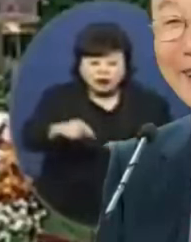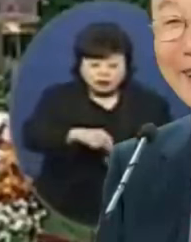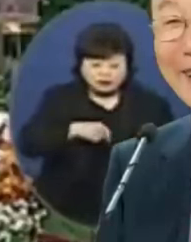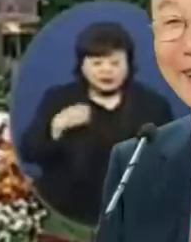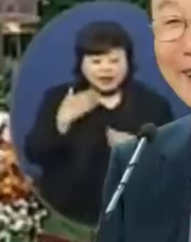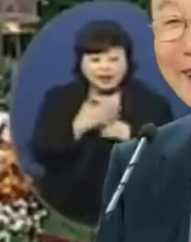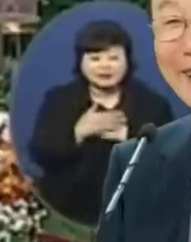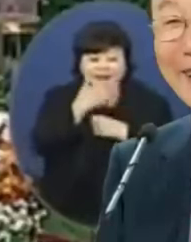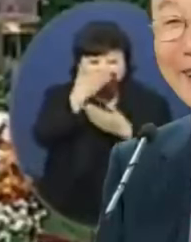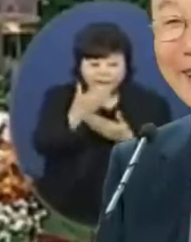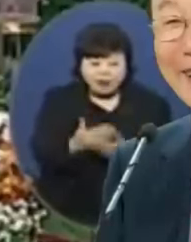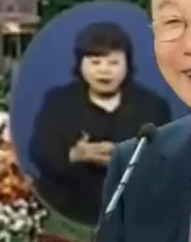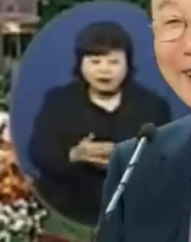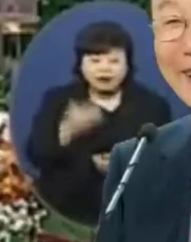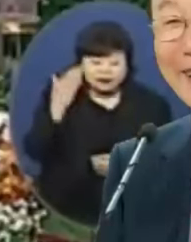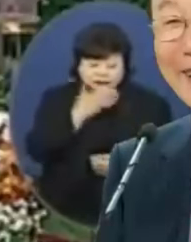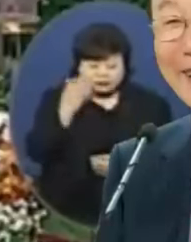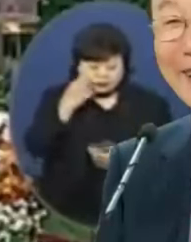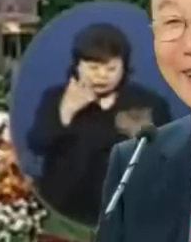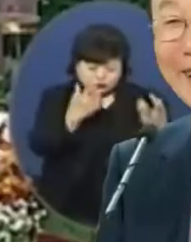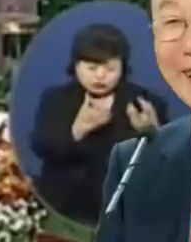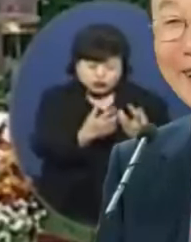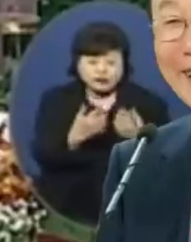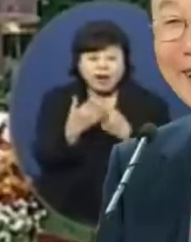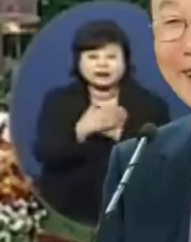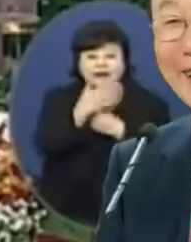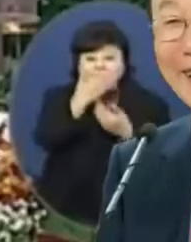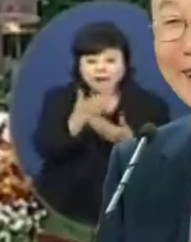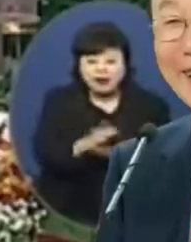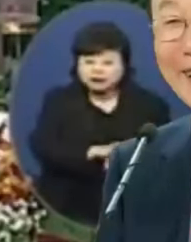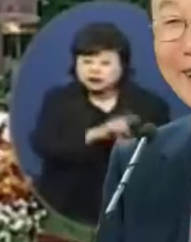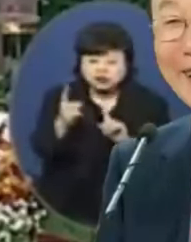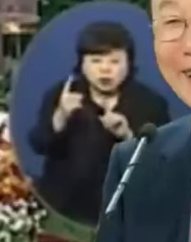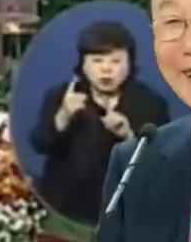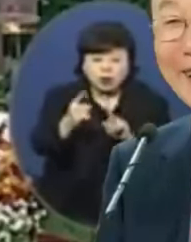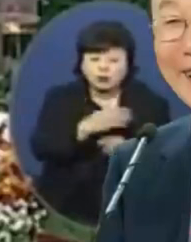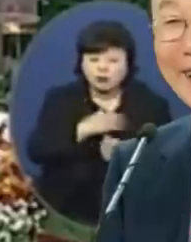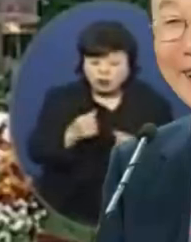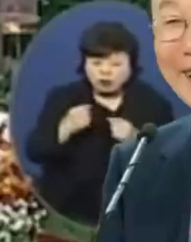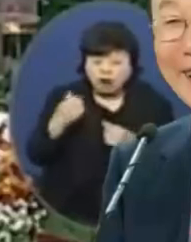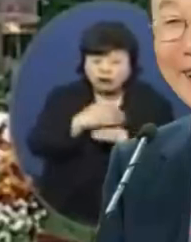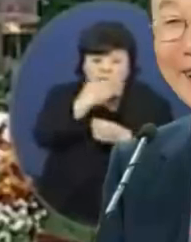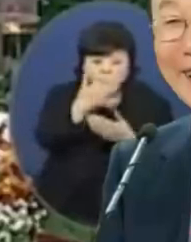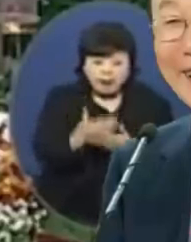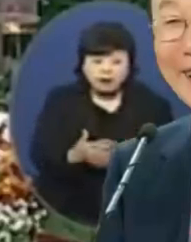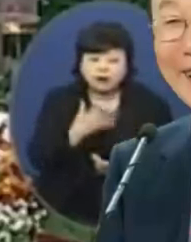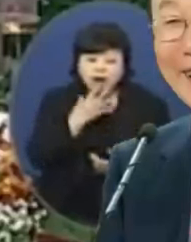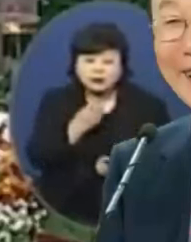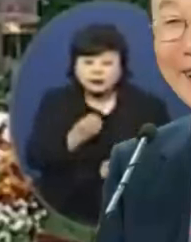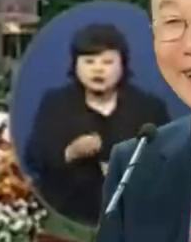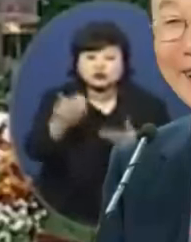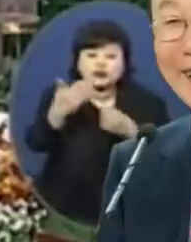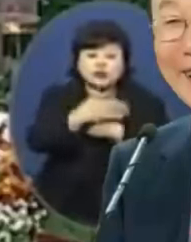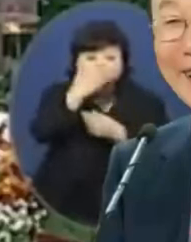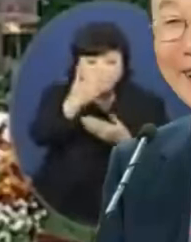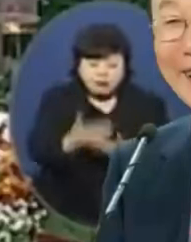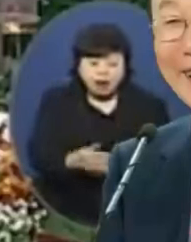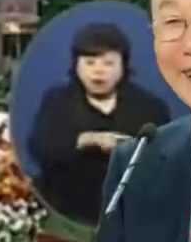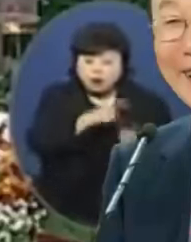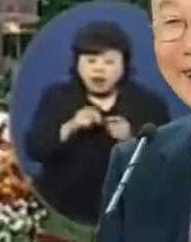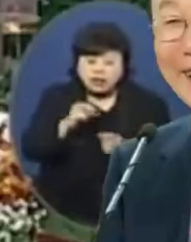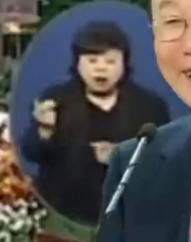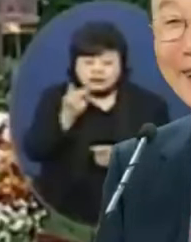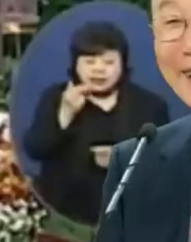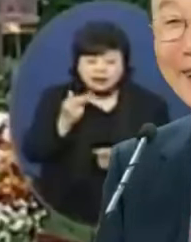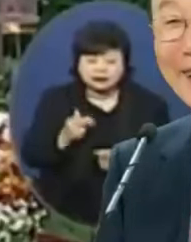은혜를 받고, 성결과 성령 충만의 은혜를 받고, 치료와 건강의 은혜를 받고, 아브라함의 복의 은혜를 받고, 부활과